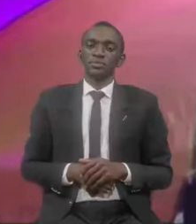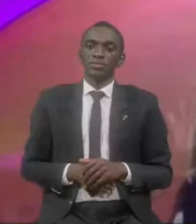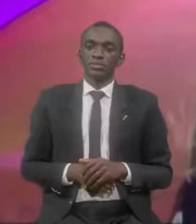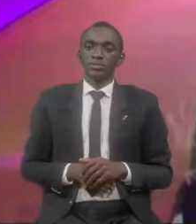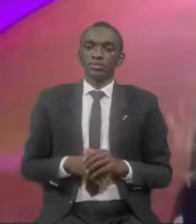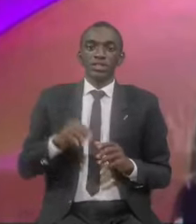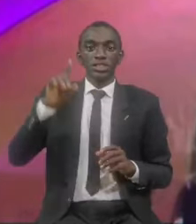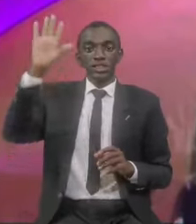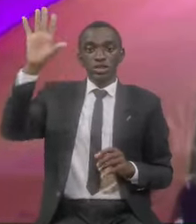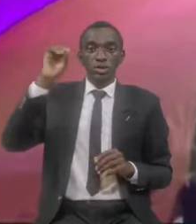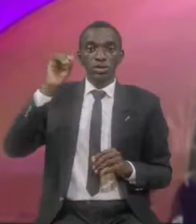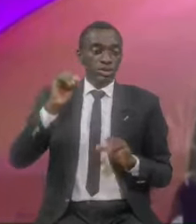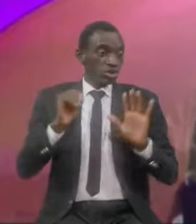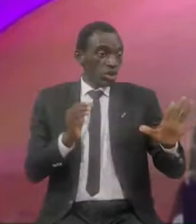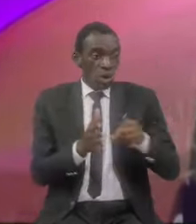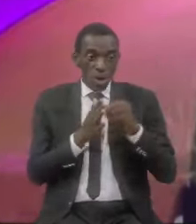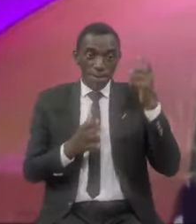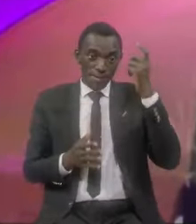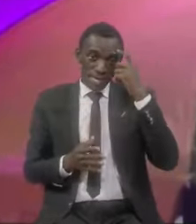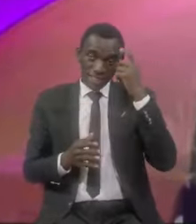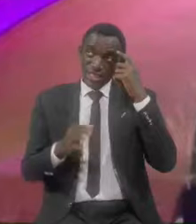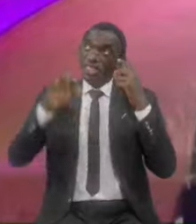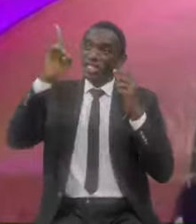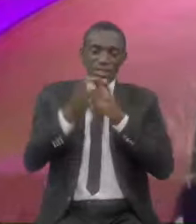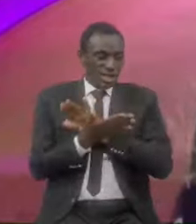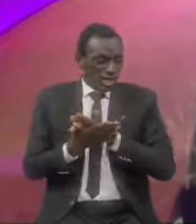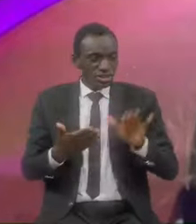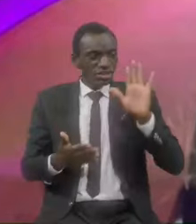Dans votre mémoire, il purifie votre mémoire,